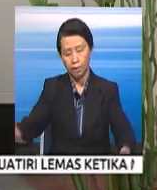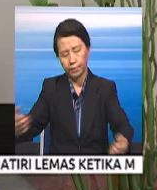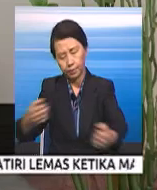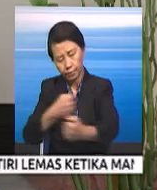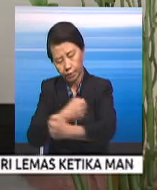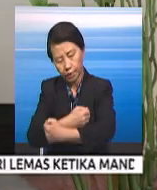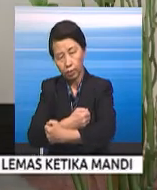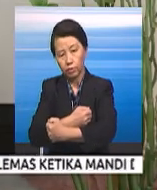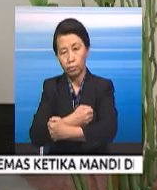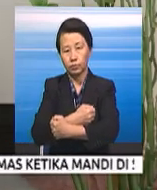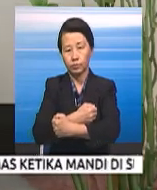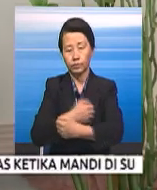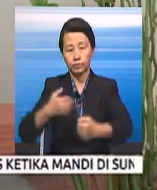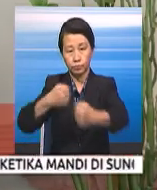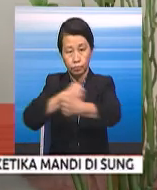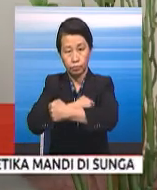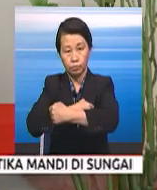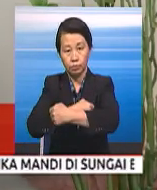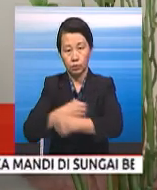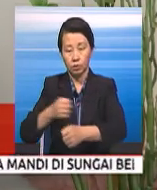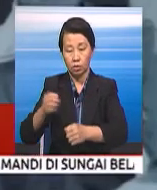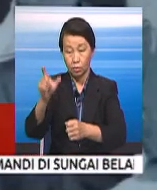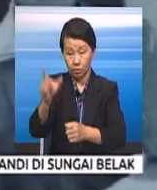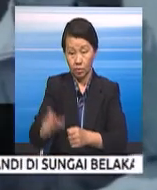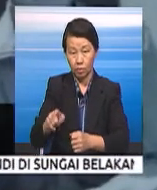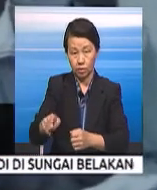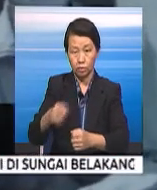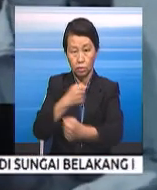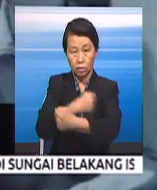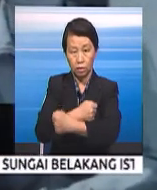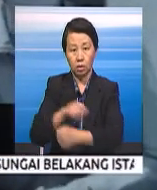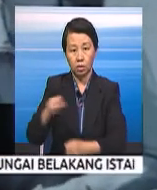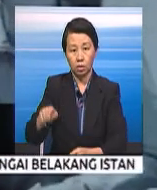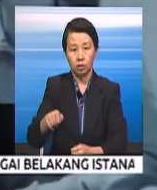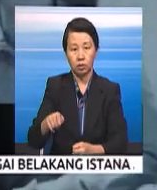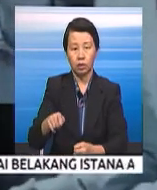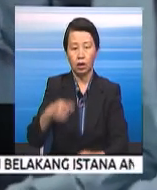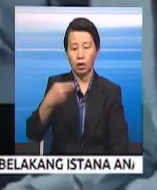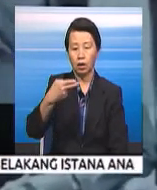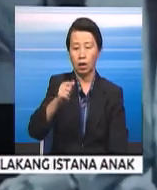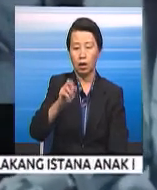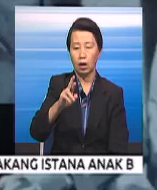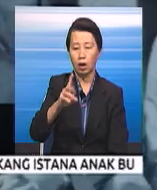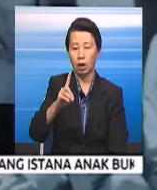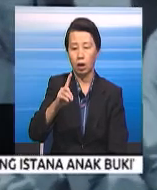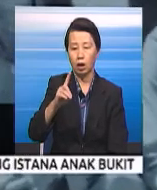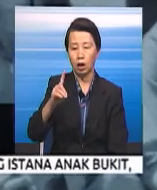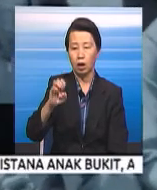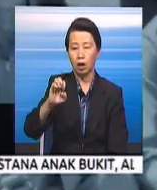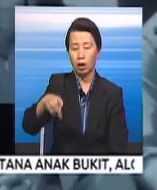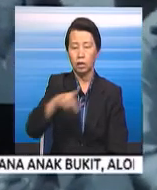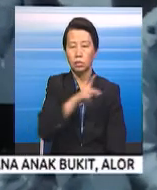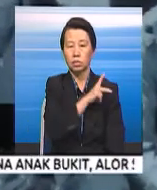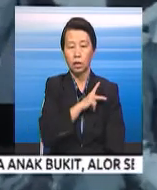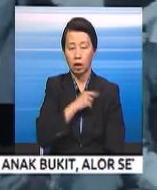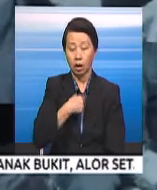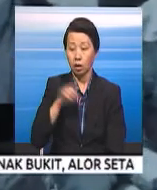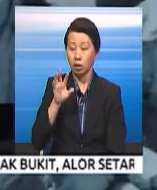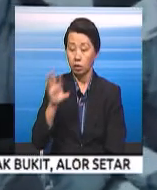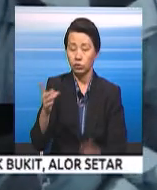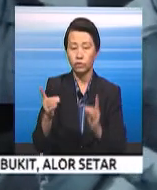ni yang mangsa tu. Mangsa tu adalah Hardif Singh. Kapten Hardif Singh yang saya jumpa